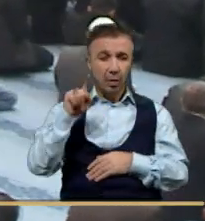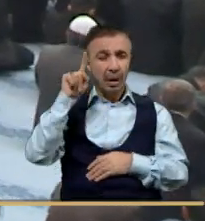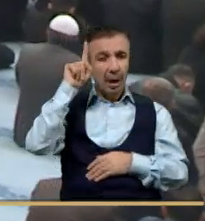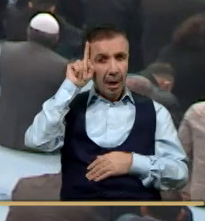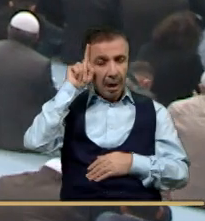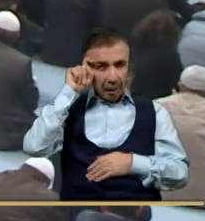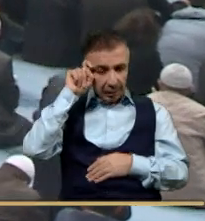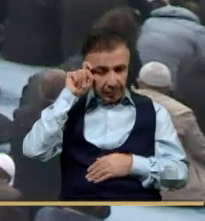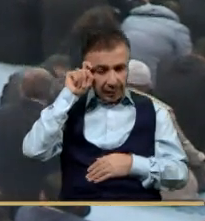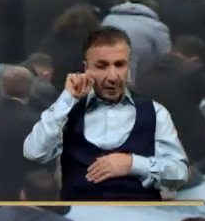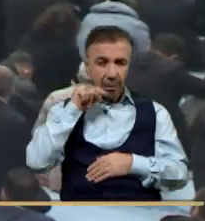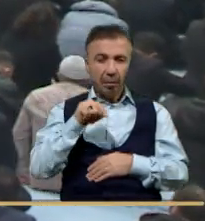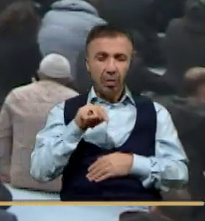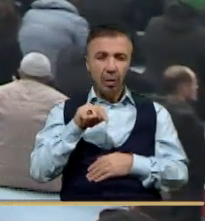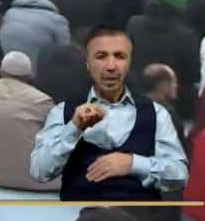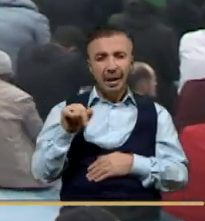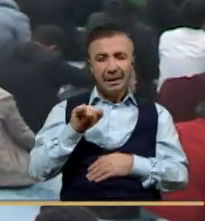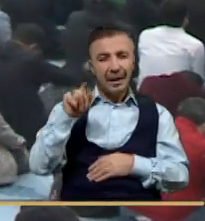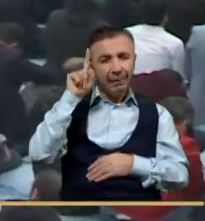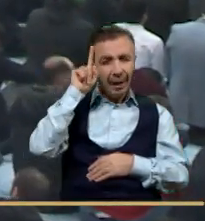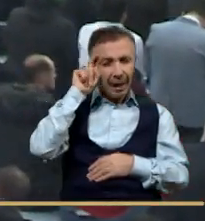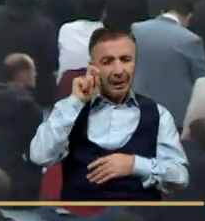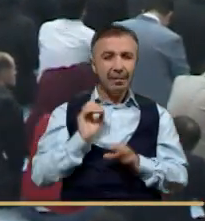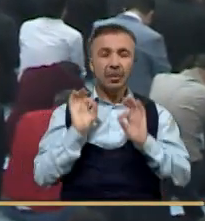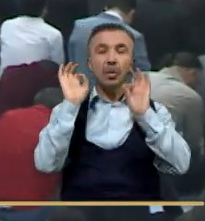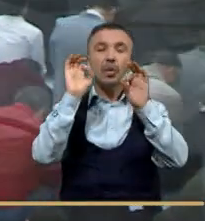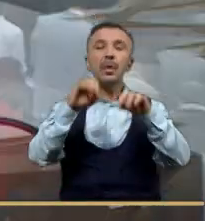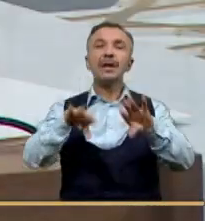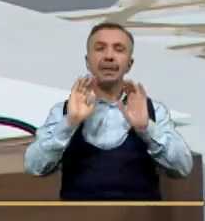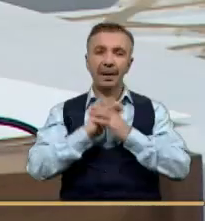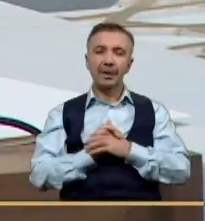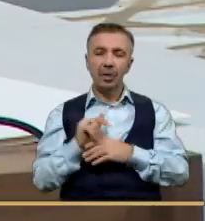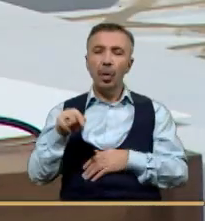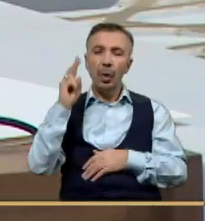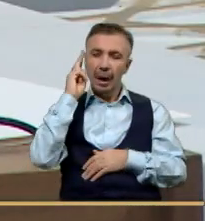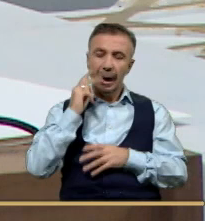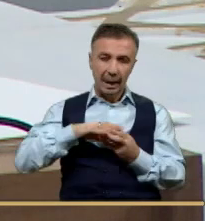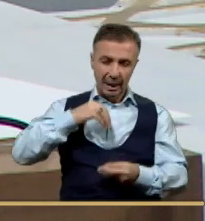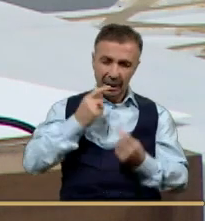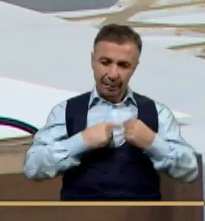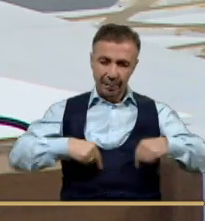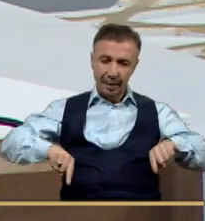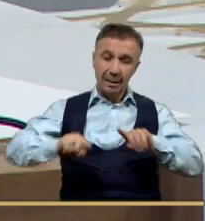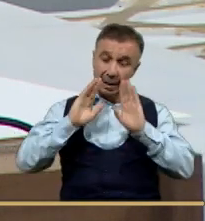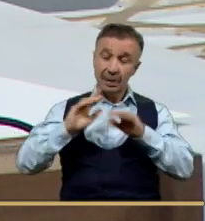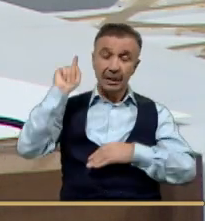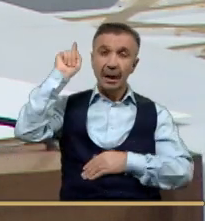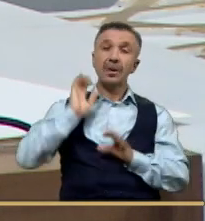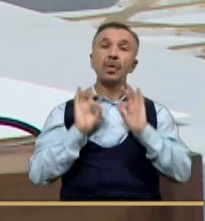akıllarımızla, bu zayıf akıllarımızla ulaşamayız. O ahlaka ancak bizi sen ulaştırırsın.